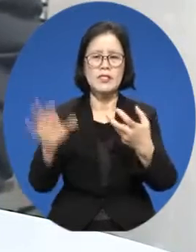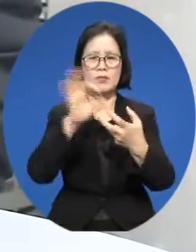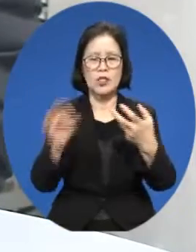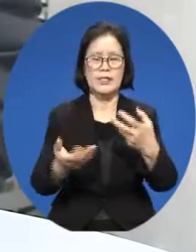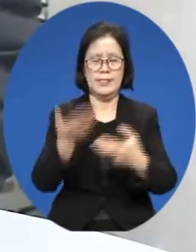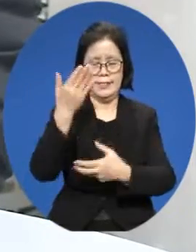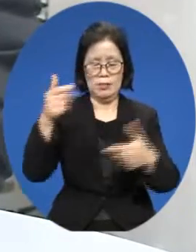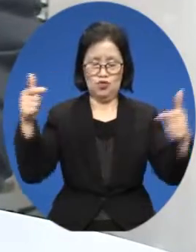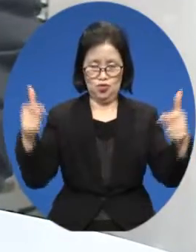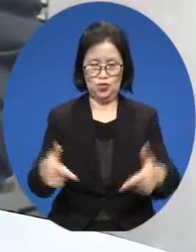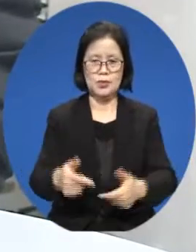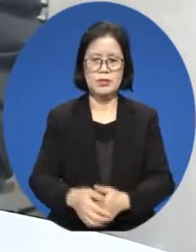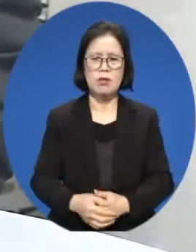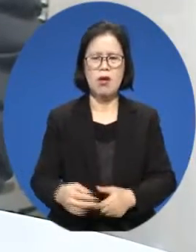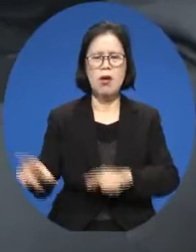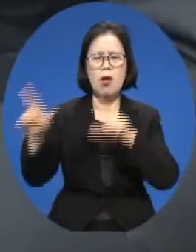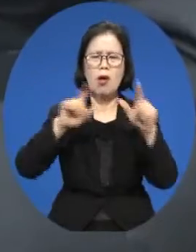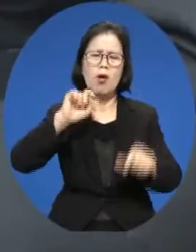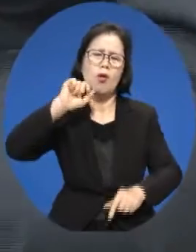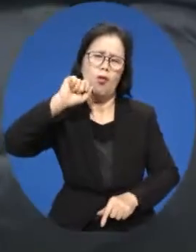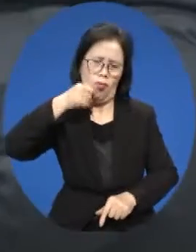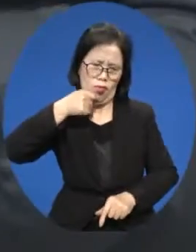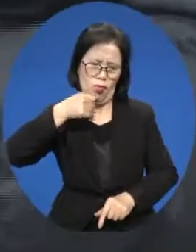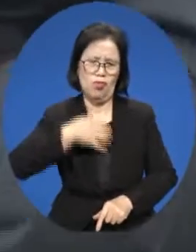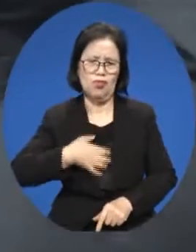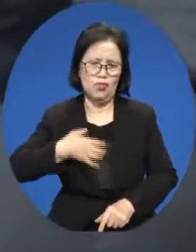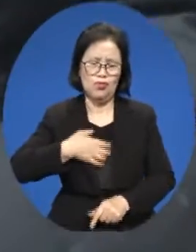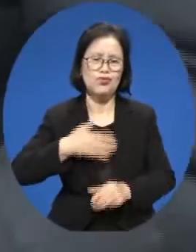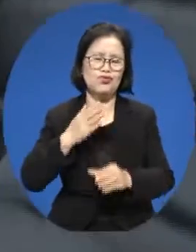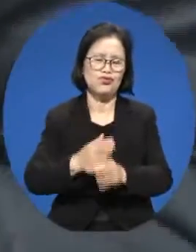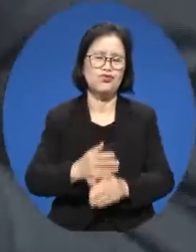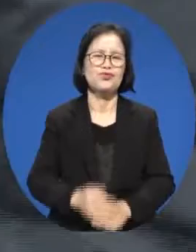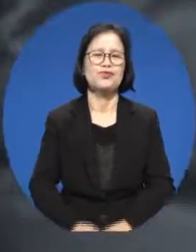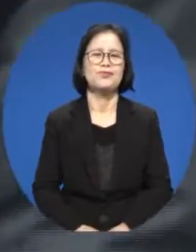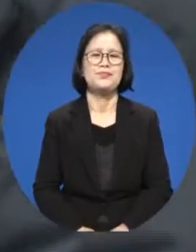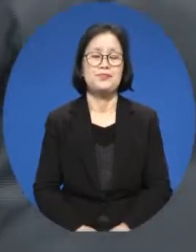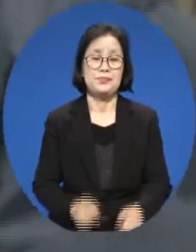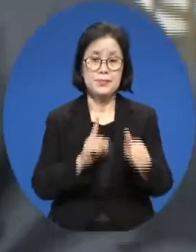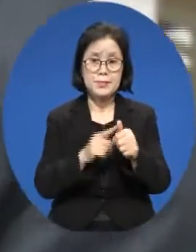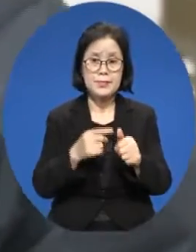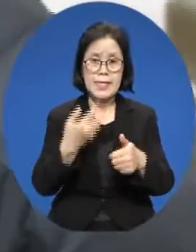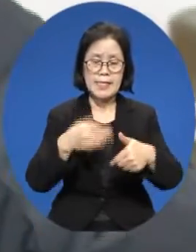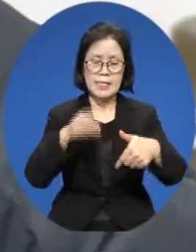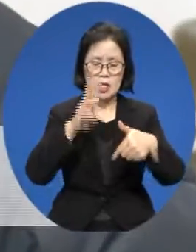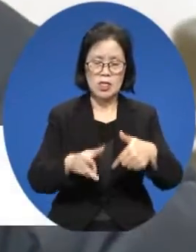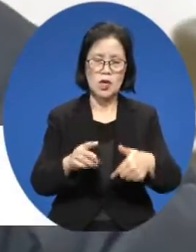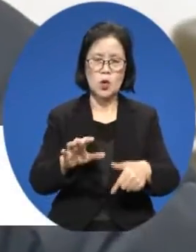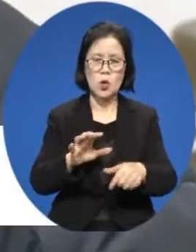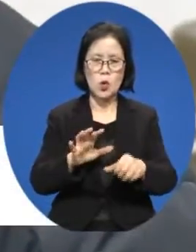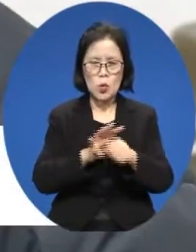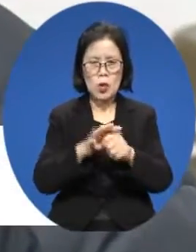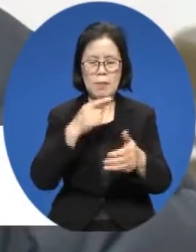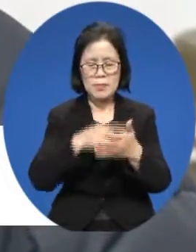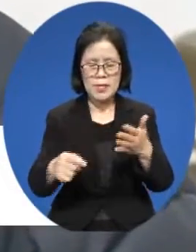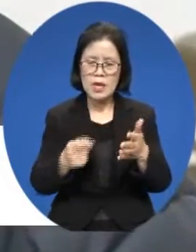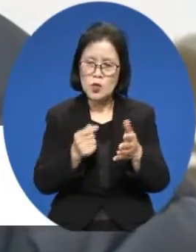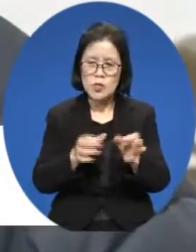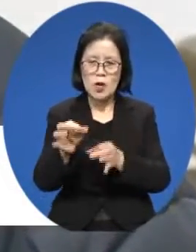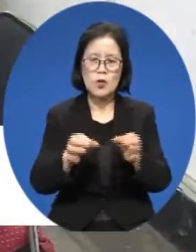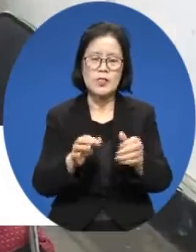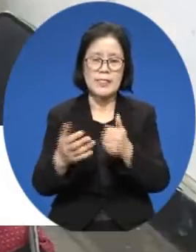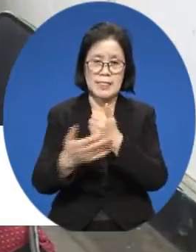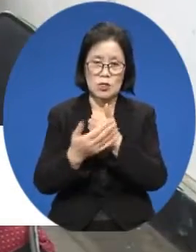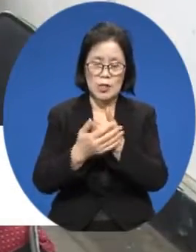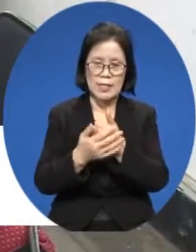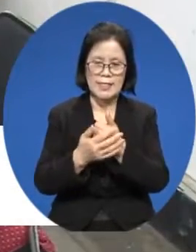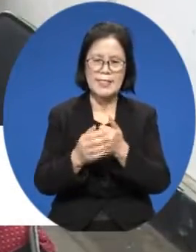이상 줄며 생계를 걱정해야 할 처지가 됐습니다. 김 씨는 인천시가 코로나 피해 소상공인을 지원하는